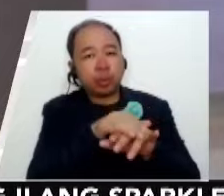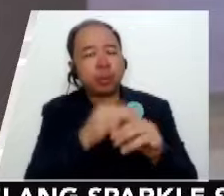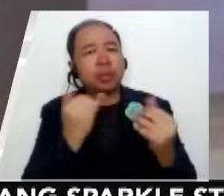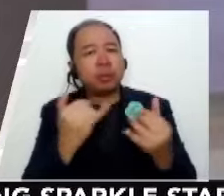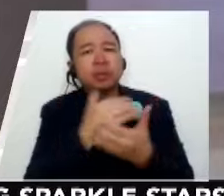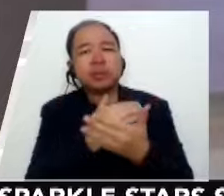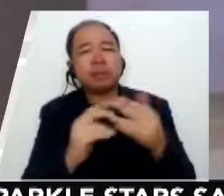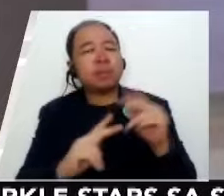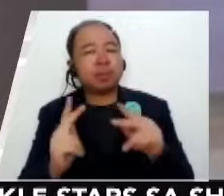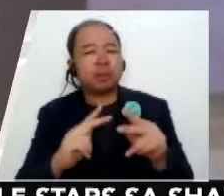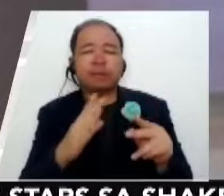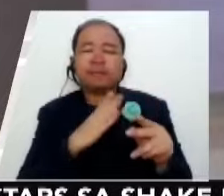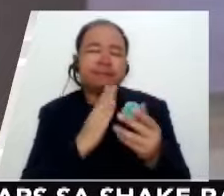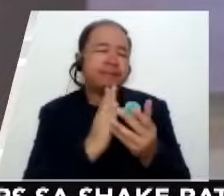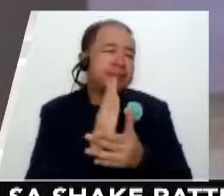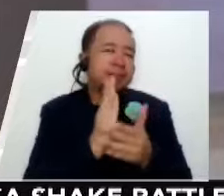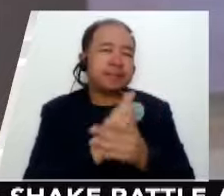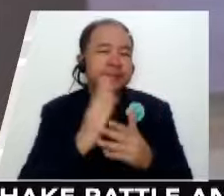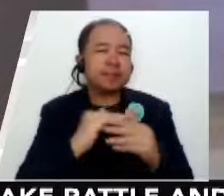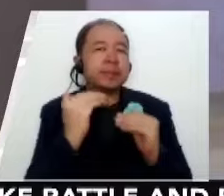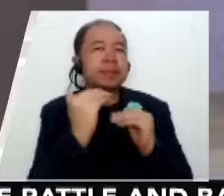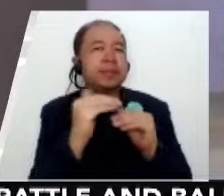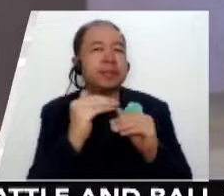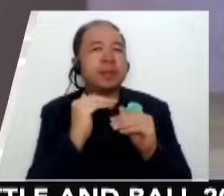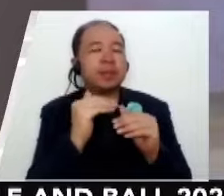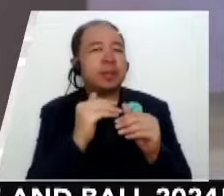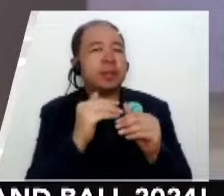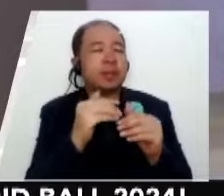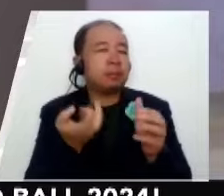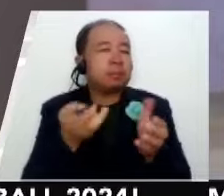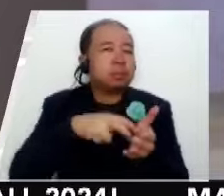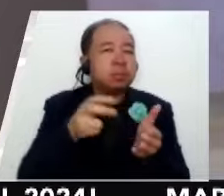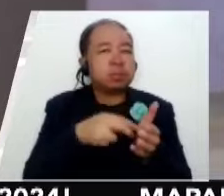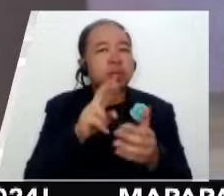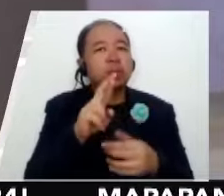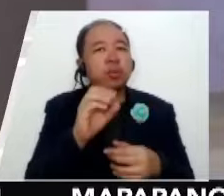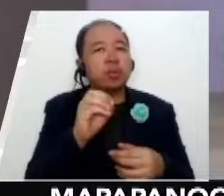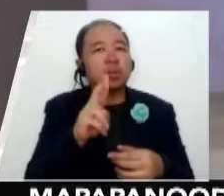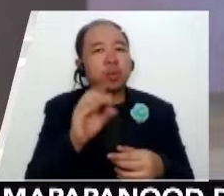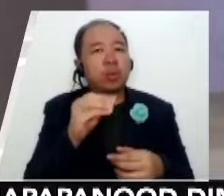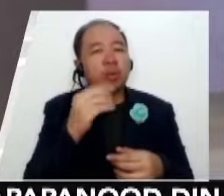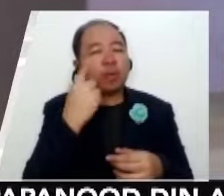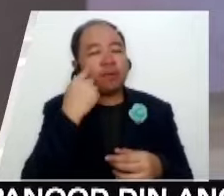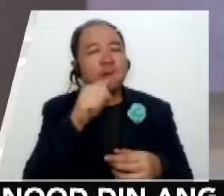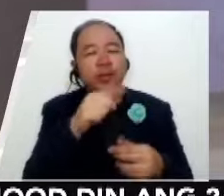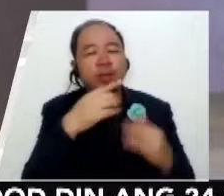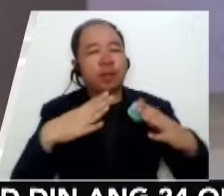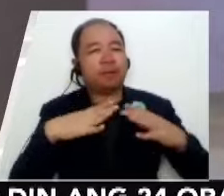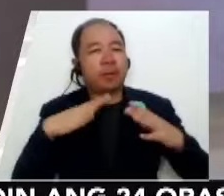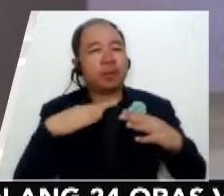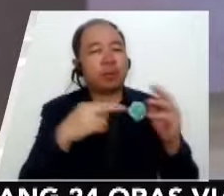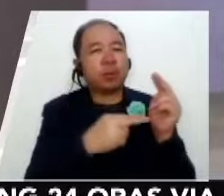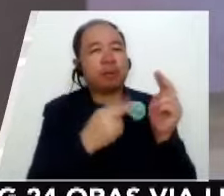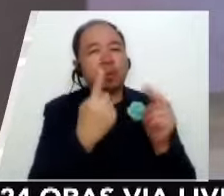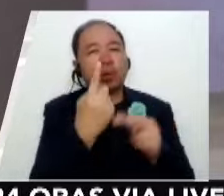ang limitadong biyahe ng mga roro sa mga hahabol para sa undas. Magbaon ng mahabang